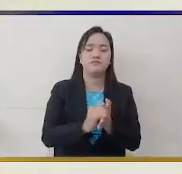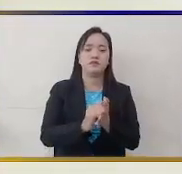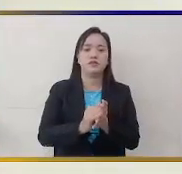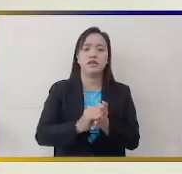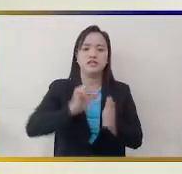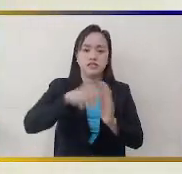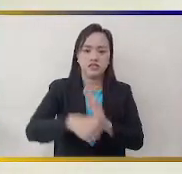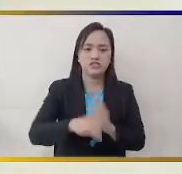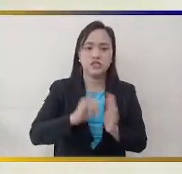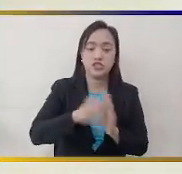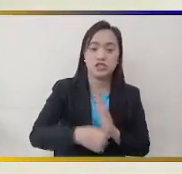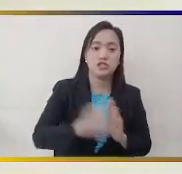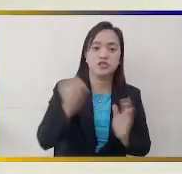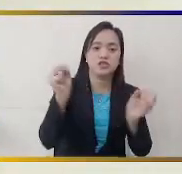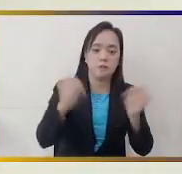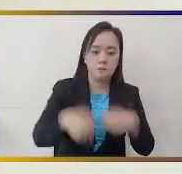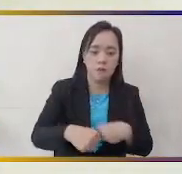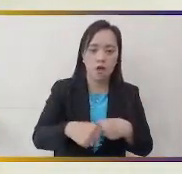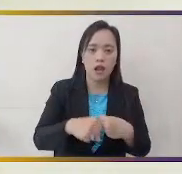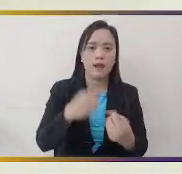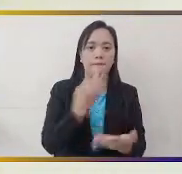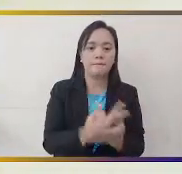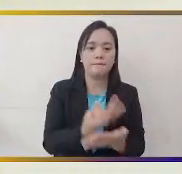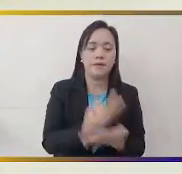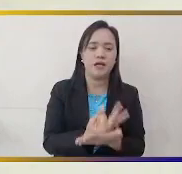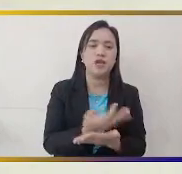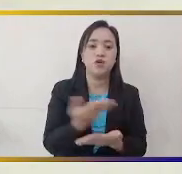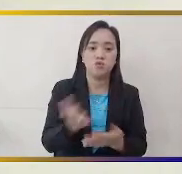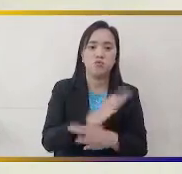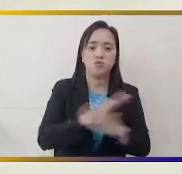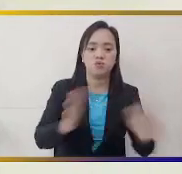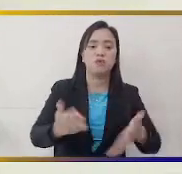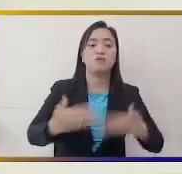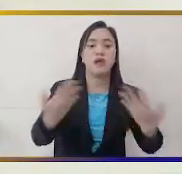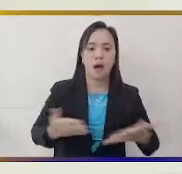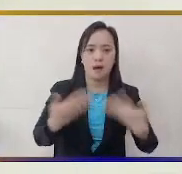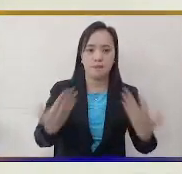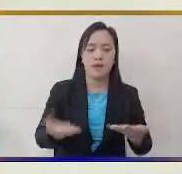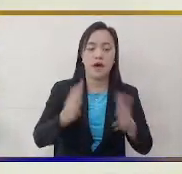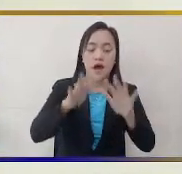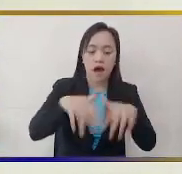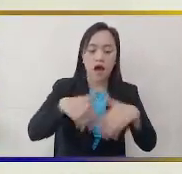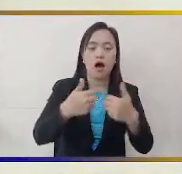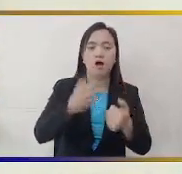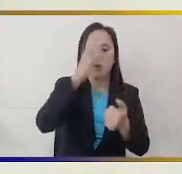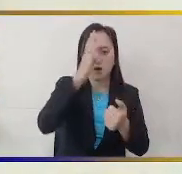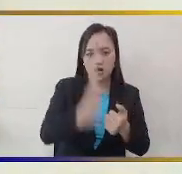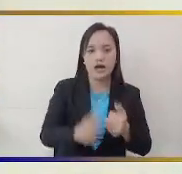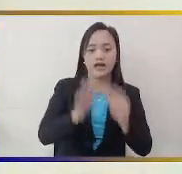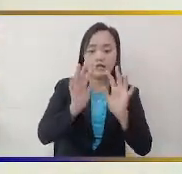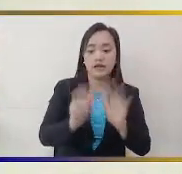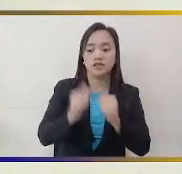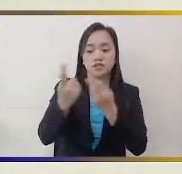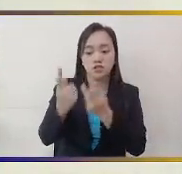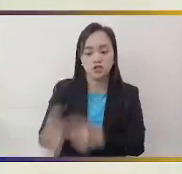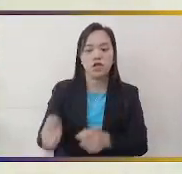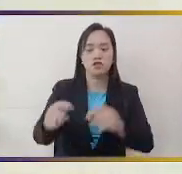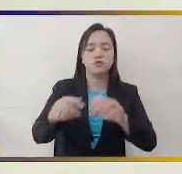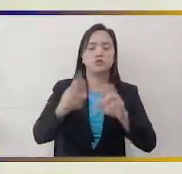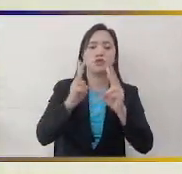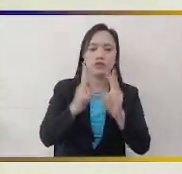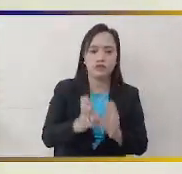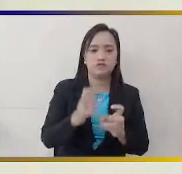pagpapala Paano tayo pagkakatiwalaan ng dalaw hanggang sa isang